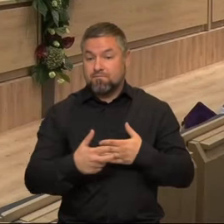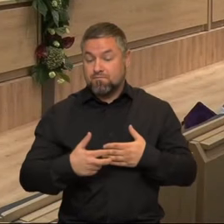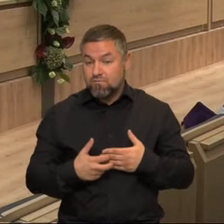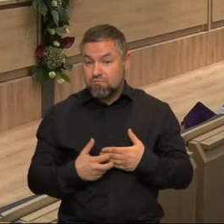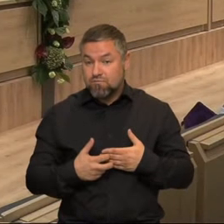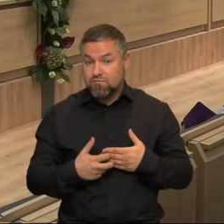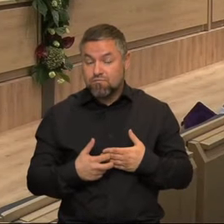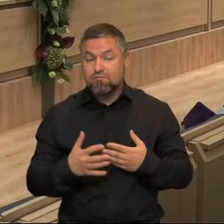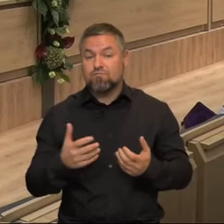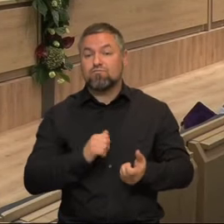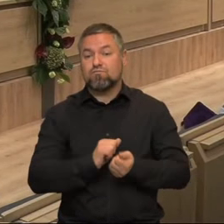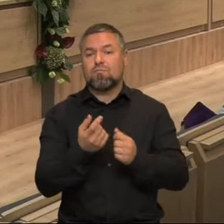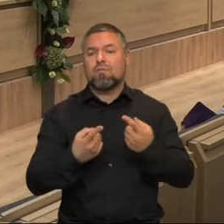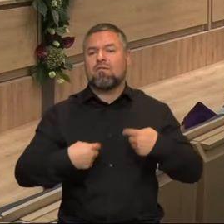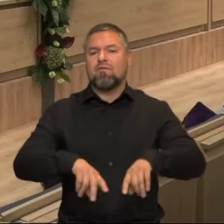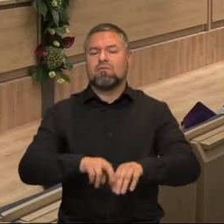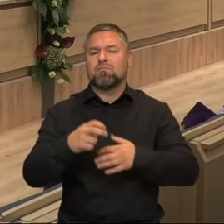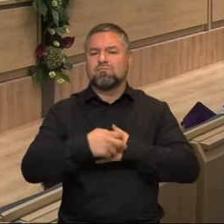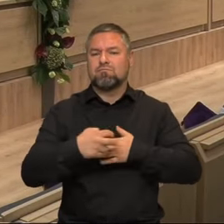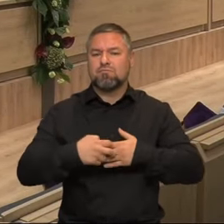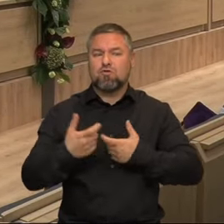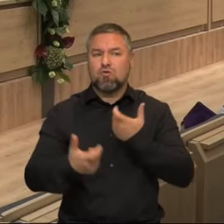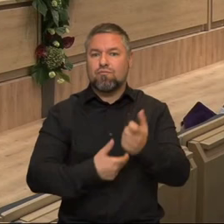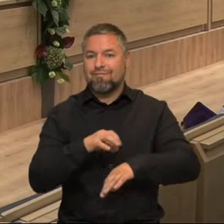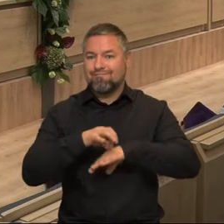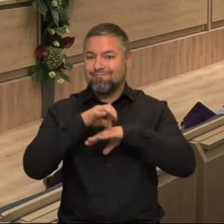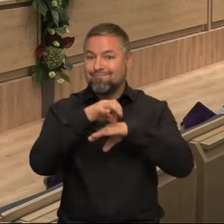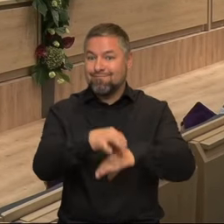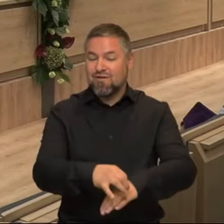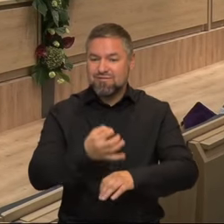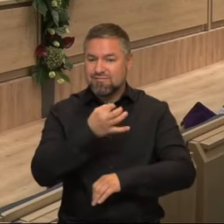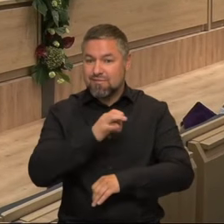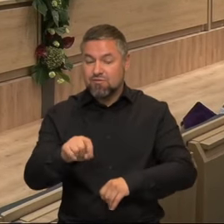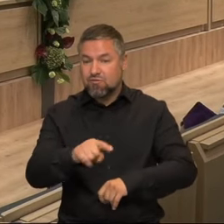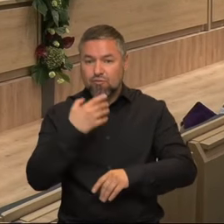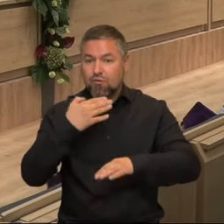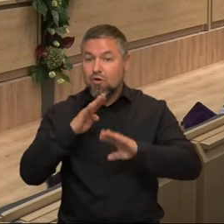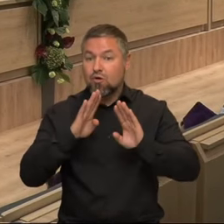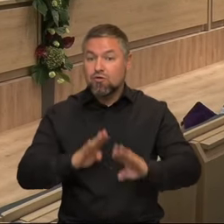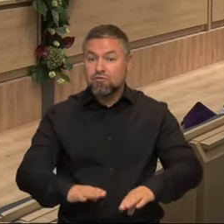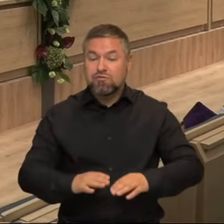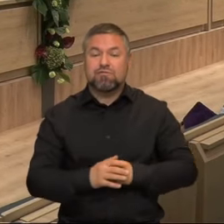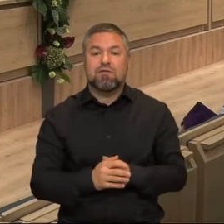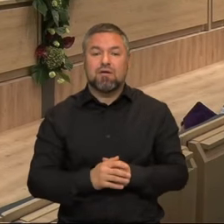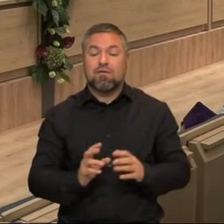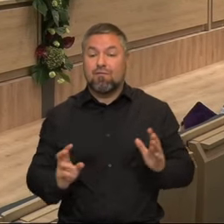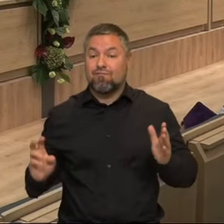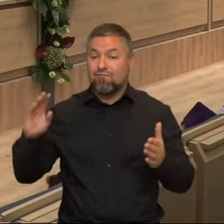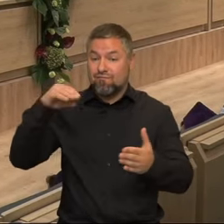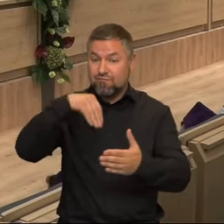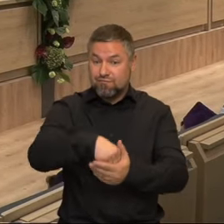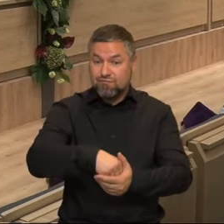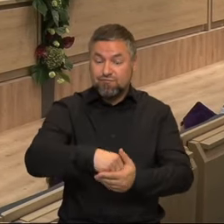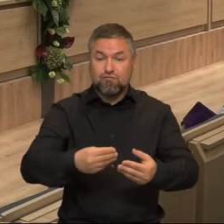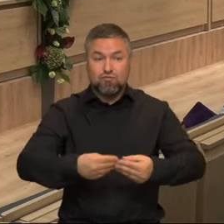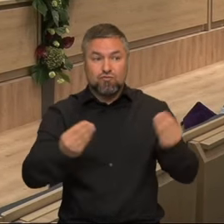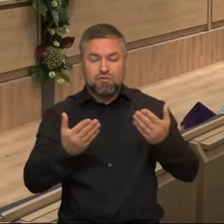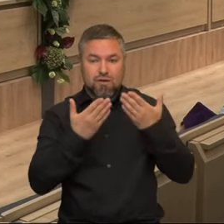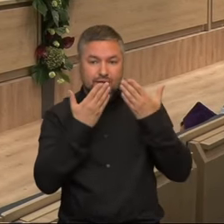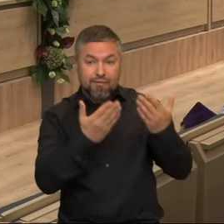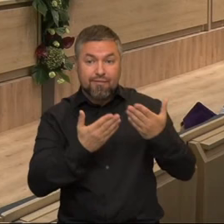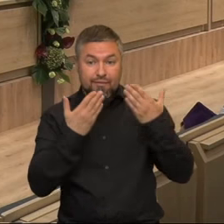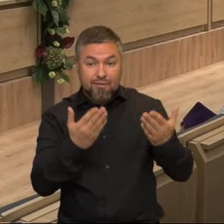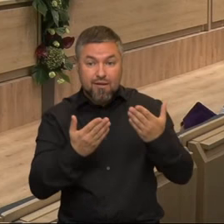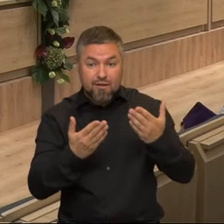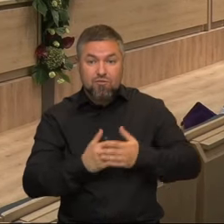doktoranckiego realizowane są również doktoraty wdrożeniowe, które pozwalają na łączenie rozwoju